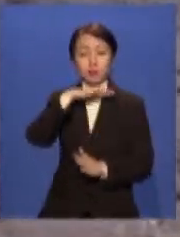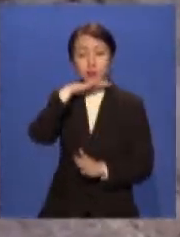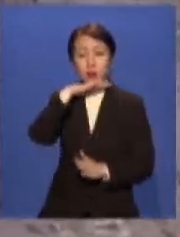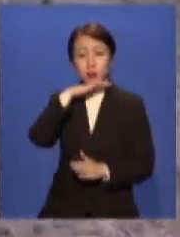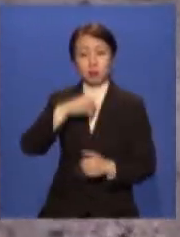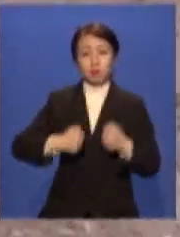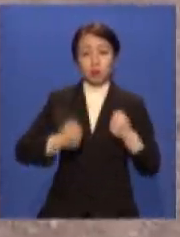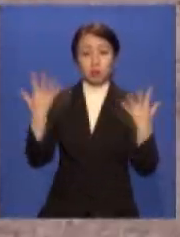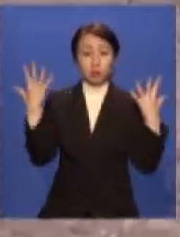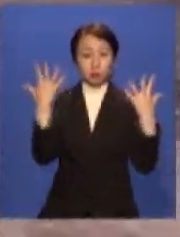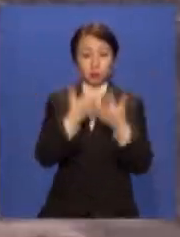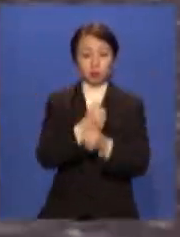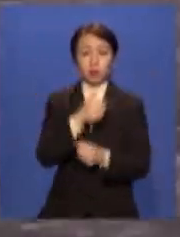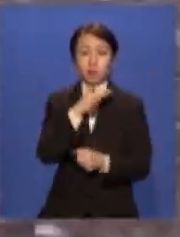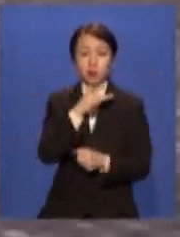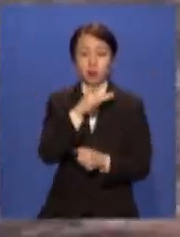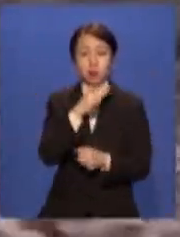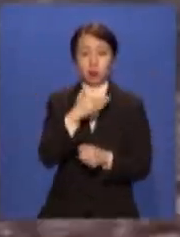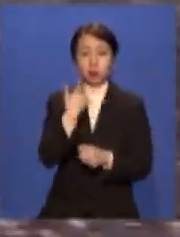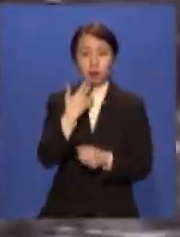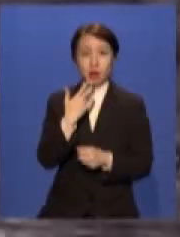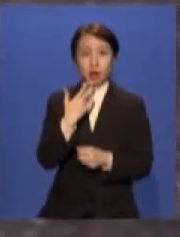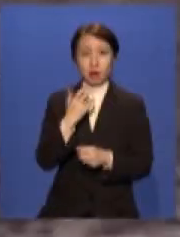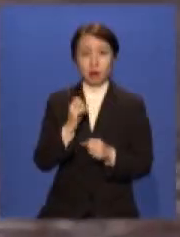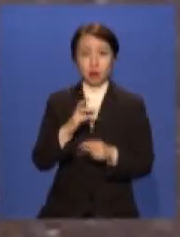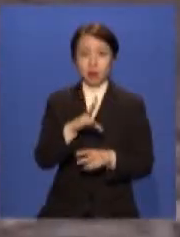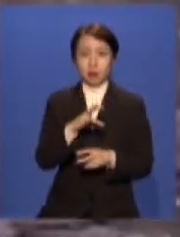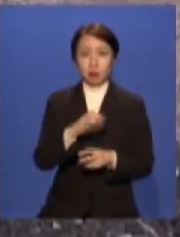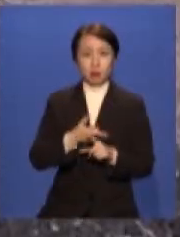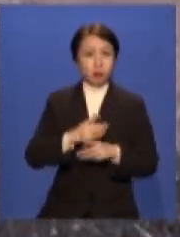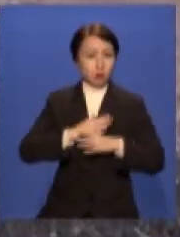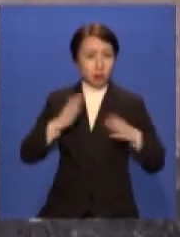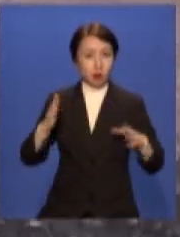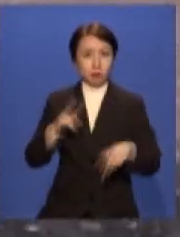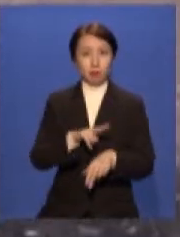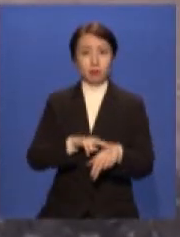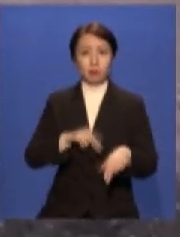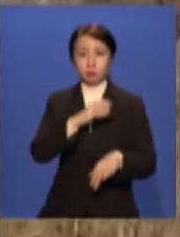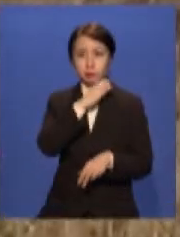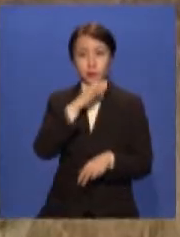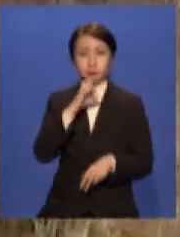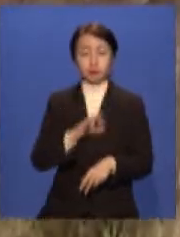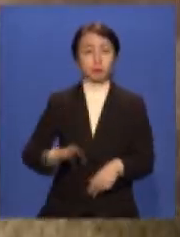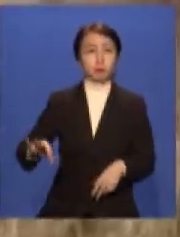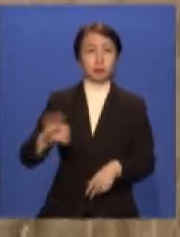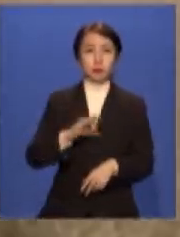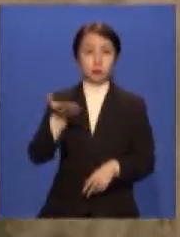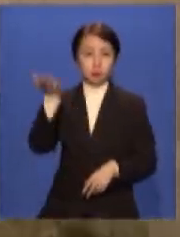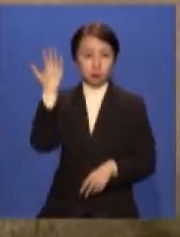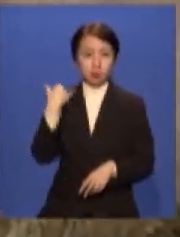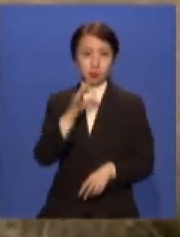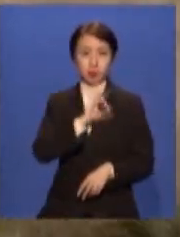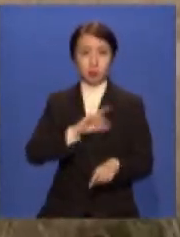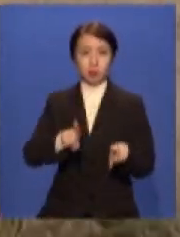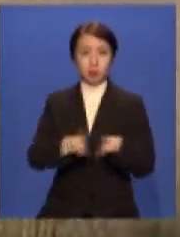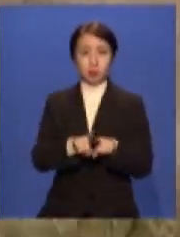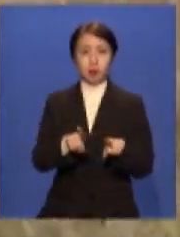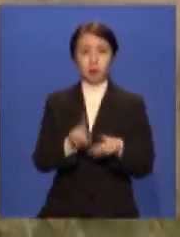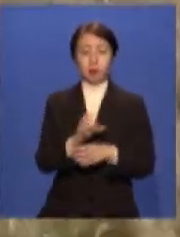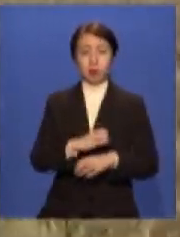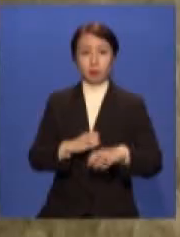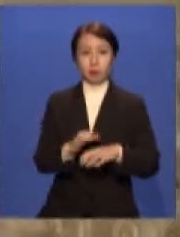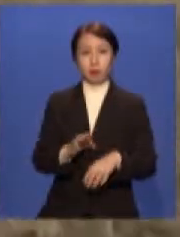водителей в тёмное время суток когда вероятность ДТП наиболее велика полицейские в северо-казахстанской области уже давно используют